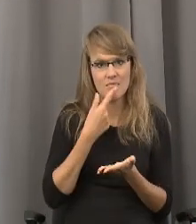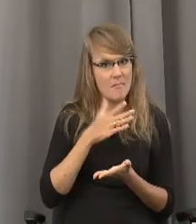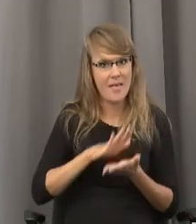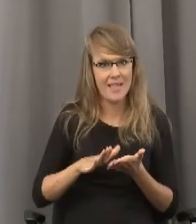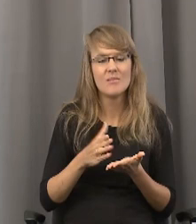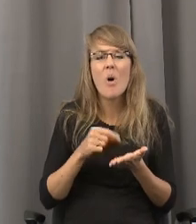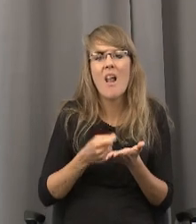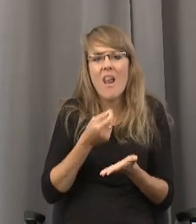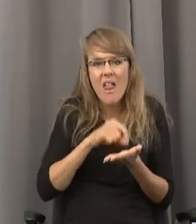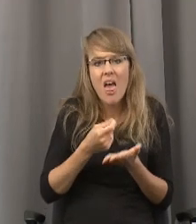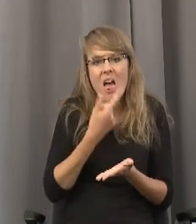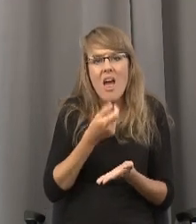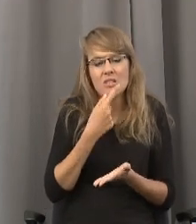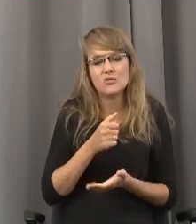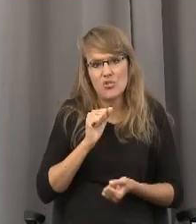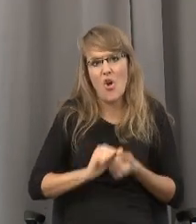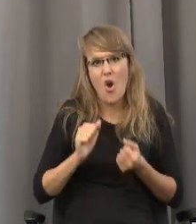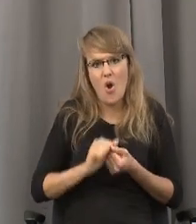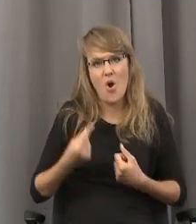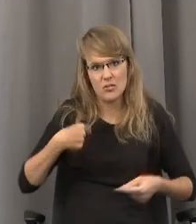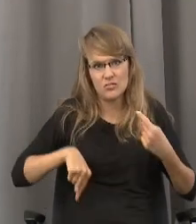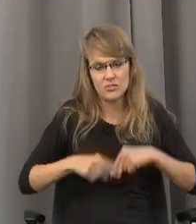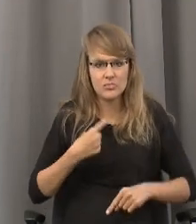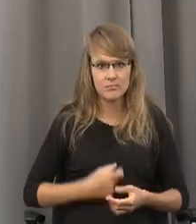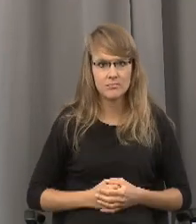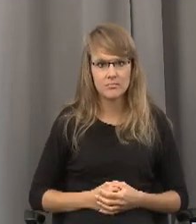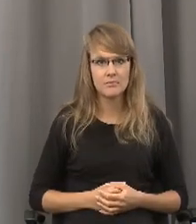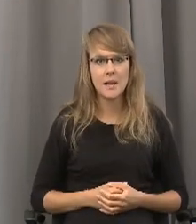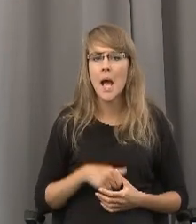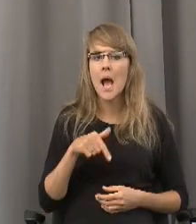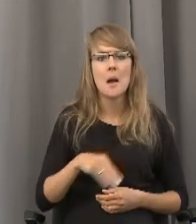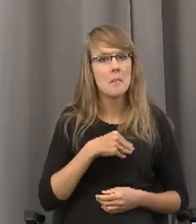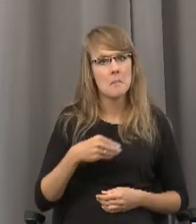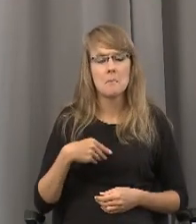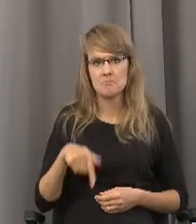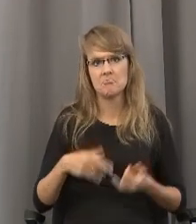farmakoterapia szkodzi. U nas tak się nie dzieje.